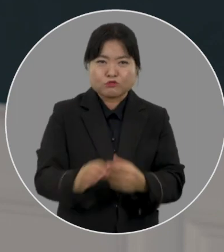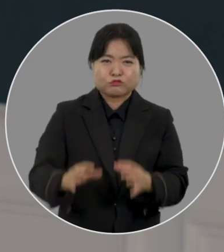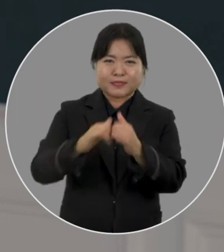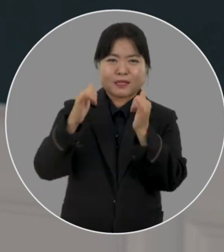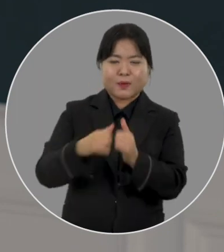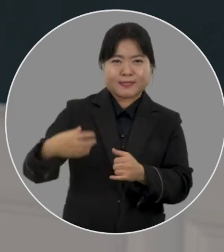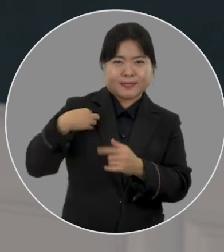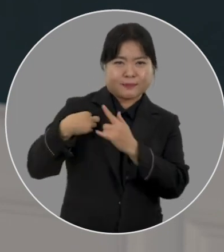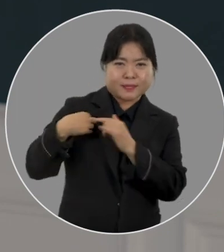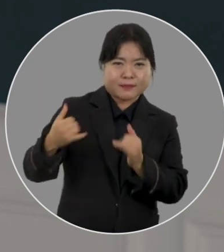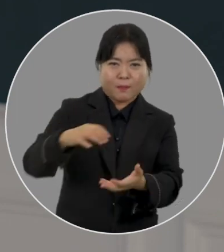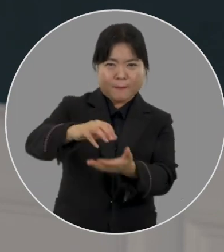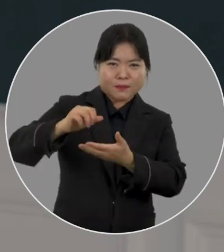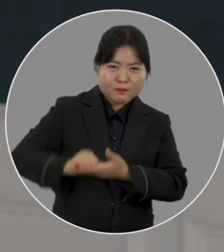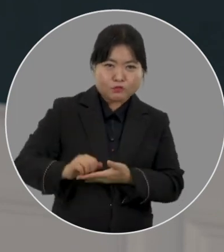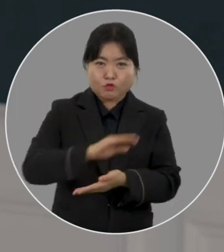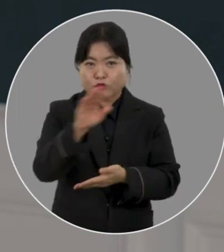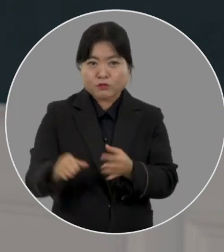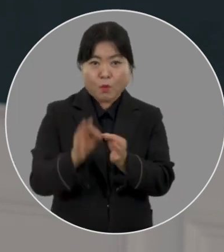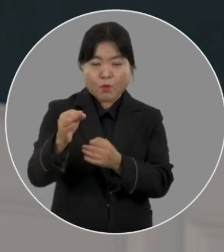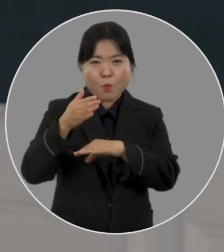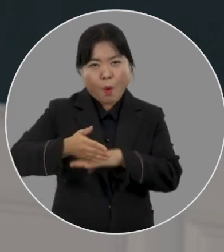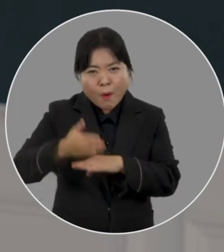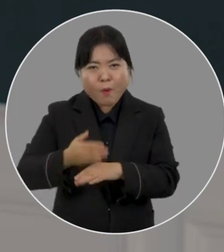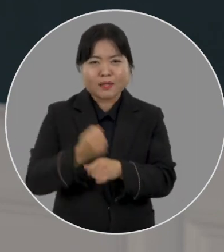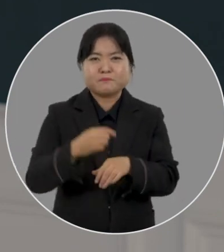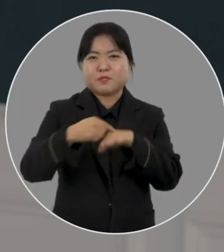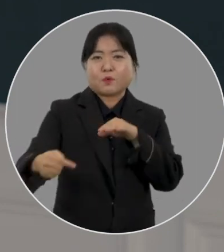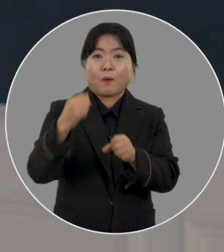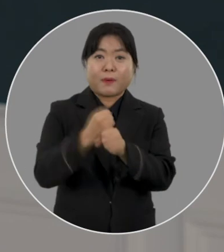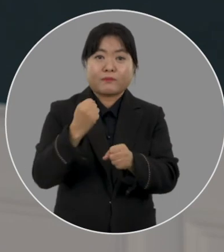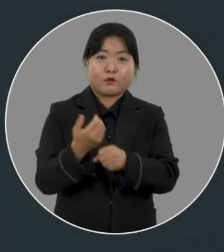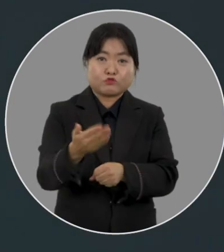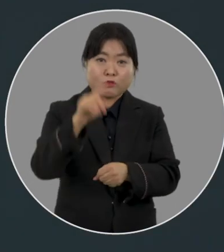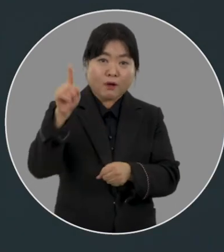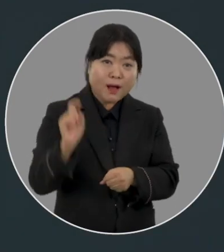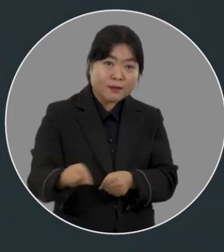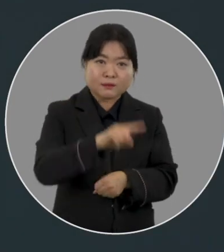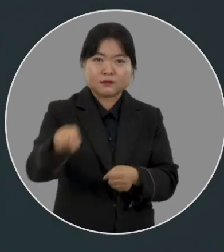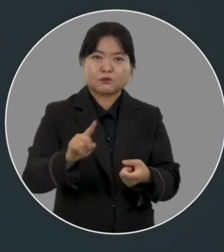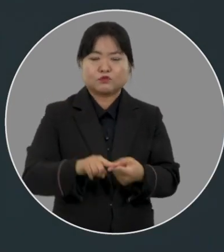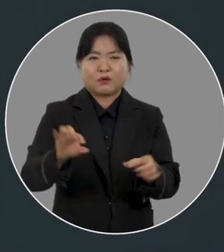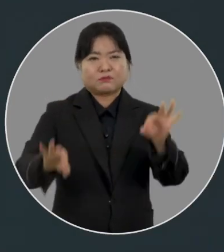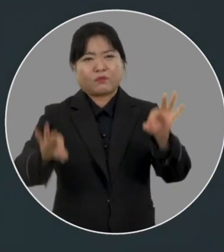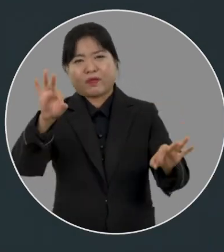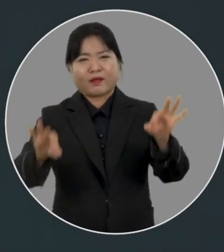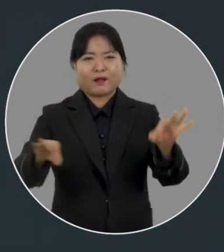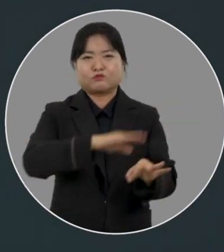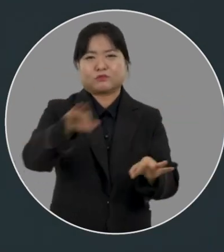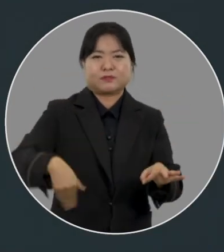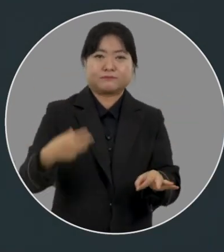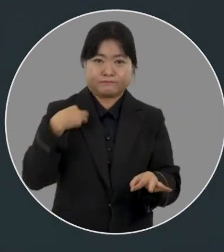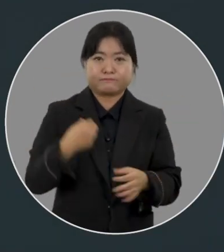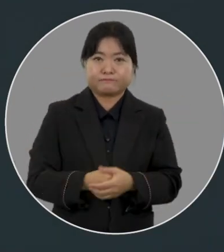있는 일원으로 받아들여서 우리를 영원히 고마워하는 민족으로 만들어 줄 건가 이거는 우리가 이제 선택해야 될